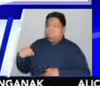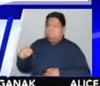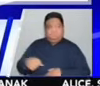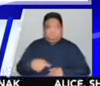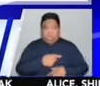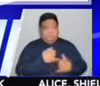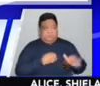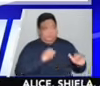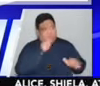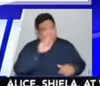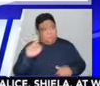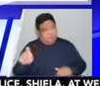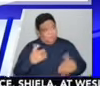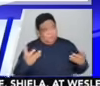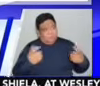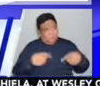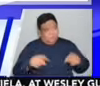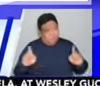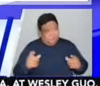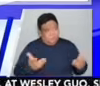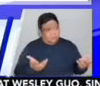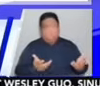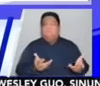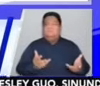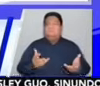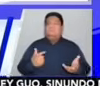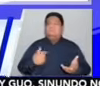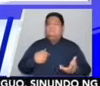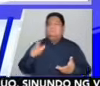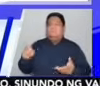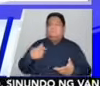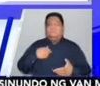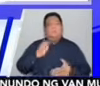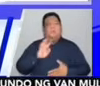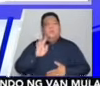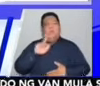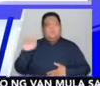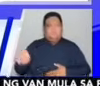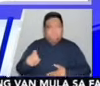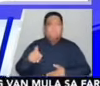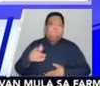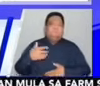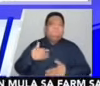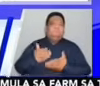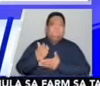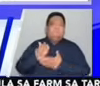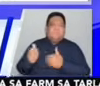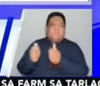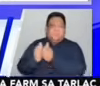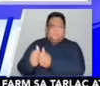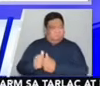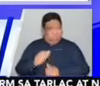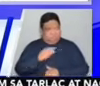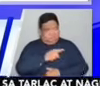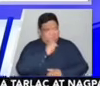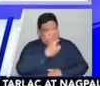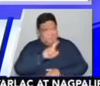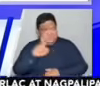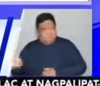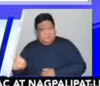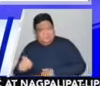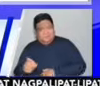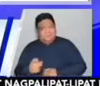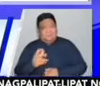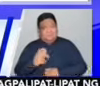ate galit siya sa akin Hwag naw ako tanungin basta Samahan mo lang sabi hindi ka nagtanong habang Bakit tayo palipat-lipat ng bangka nito